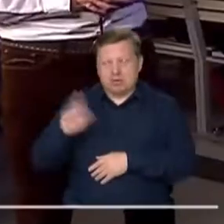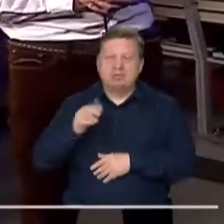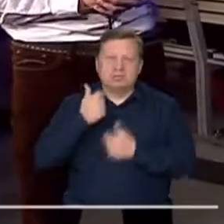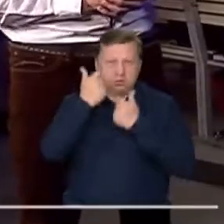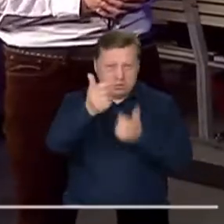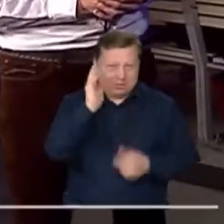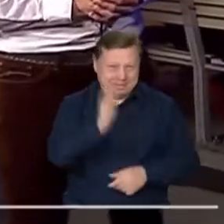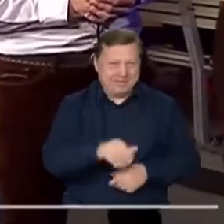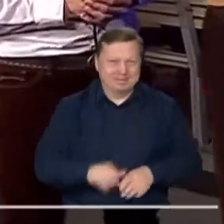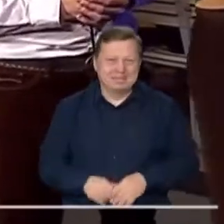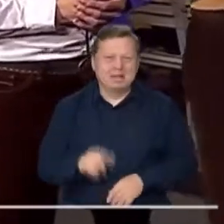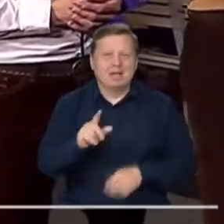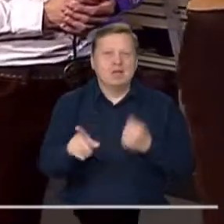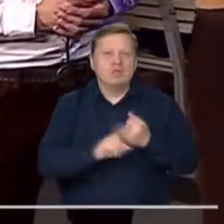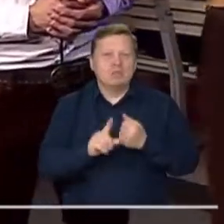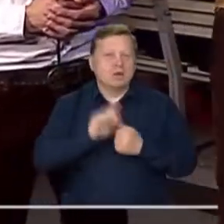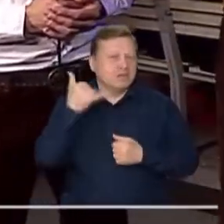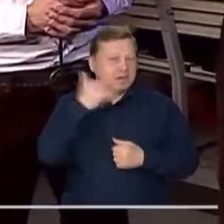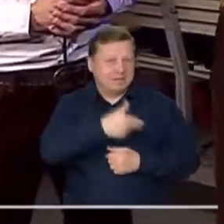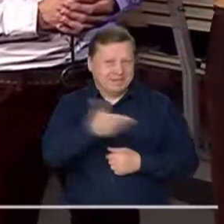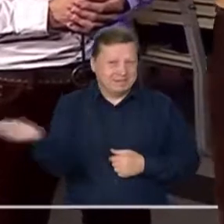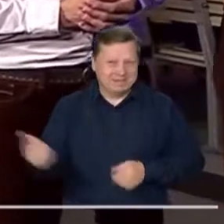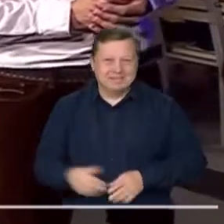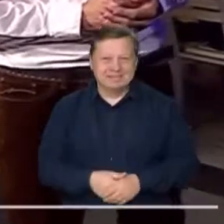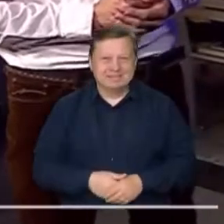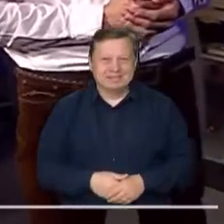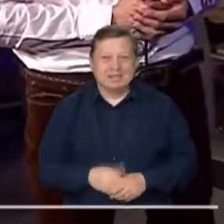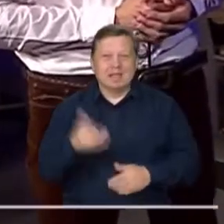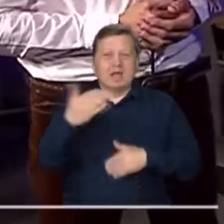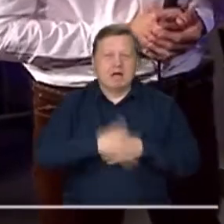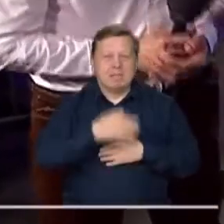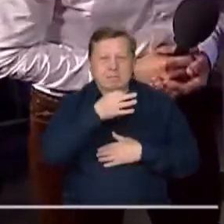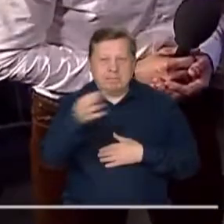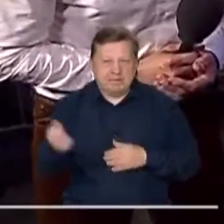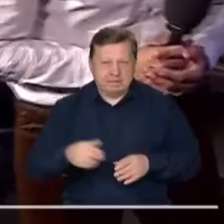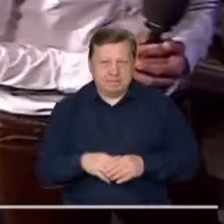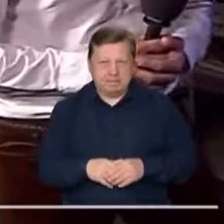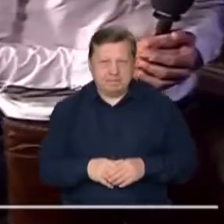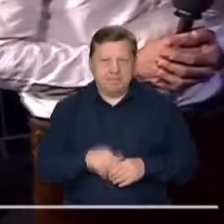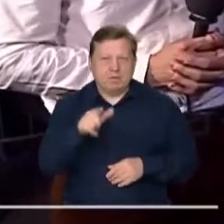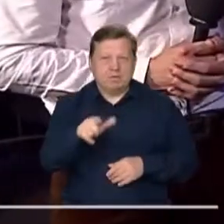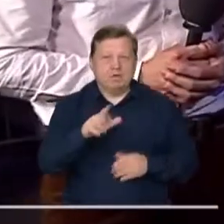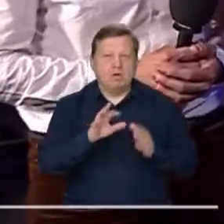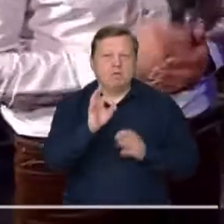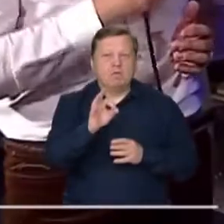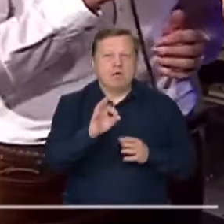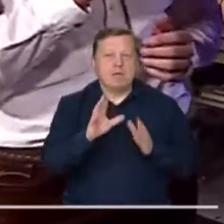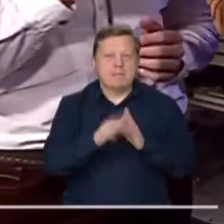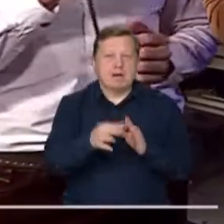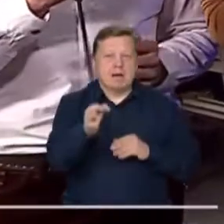Także proszę dołączyć numery telefonów. I już jakby kończąc, zapytam, czy w tej waszej małej miejscowości, którą pozdrawialiście...